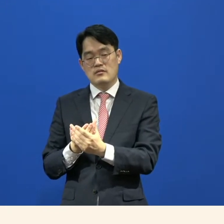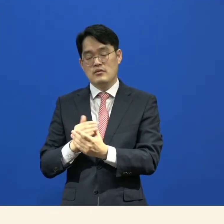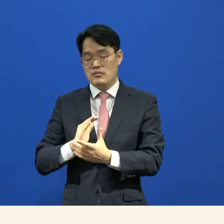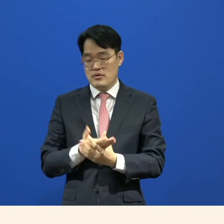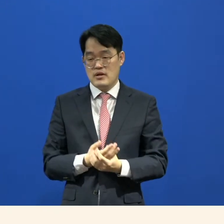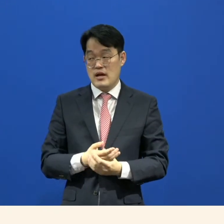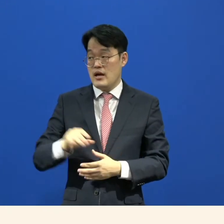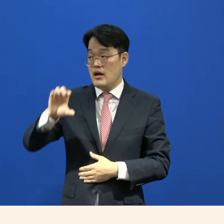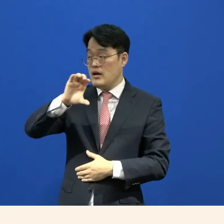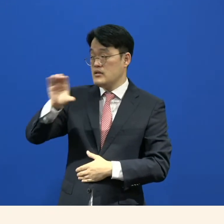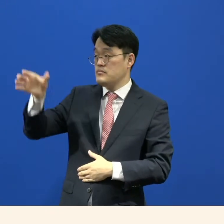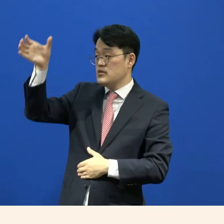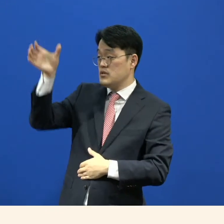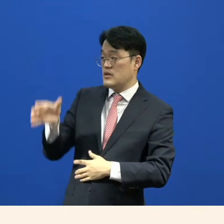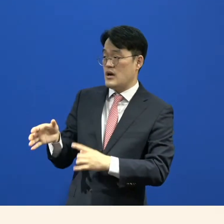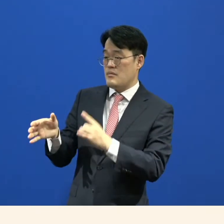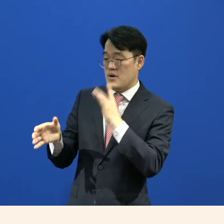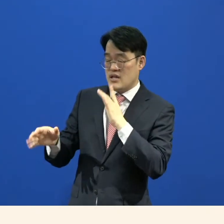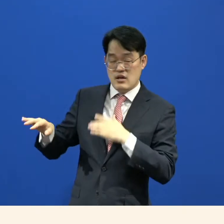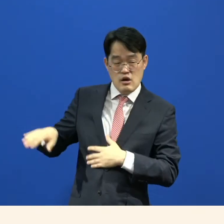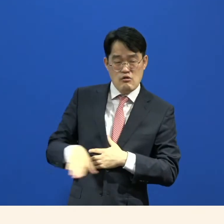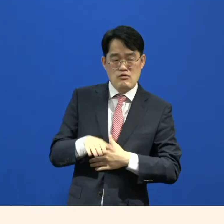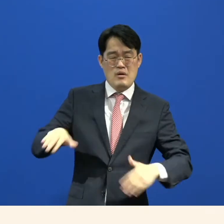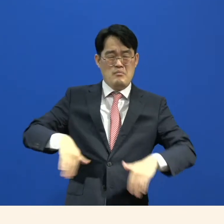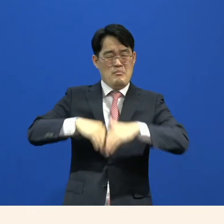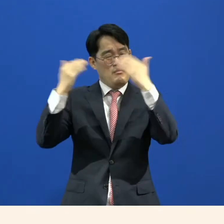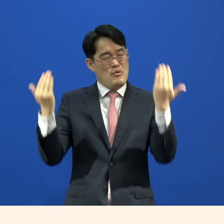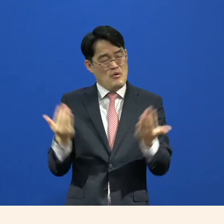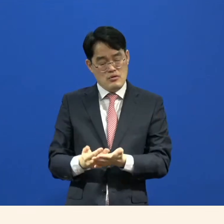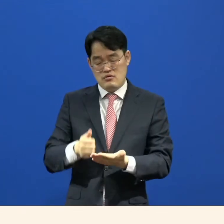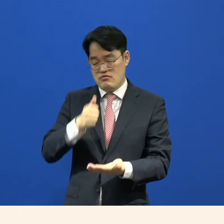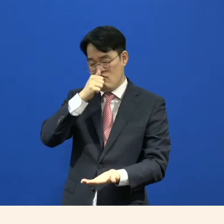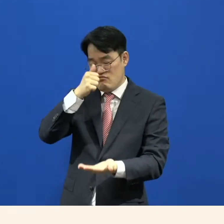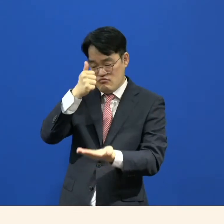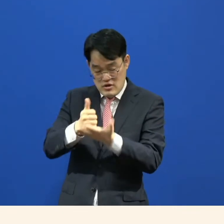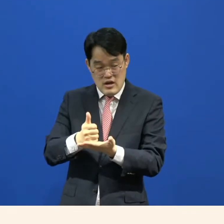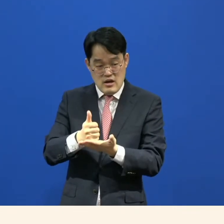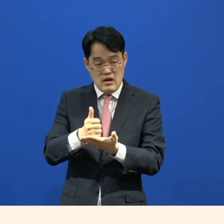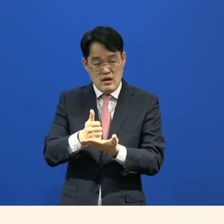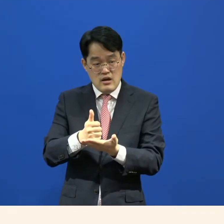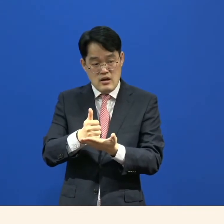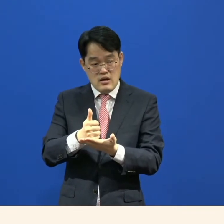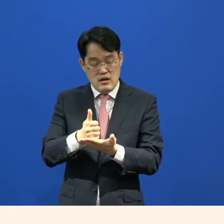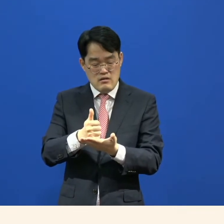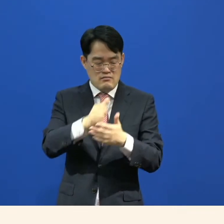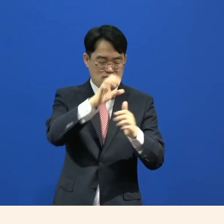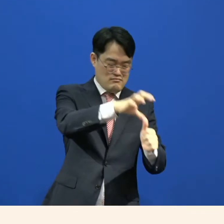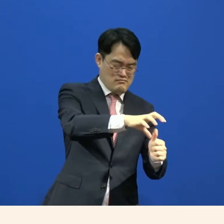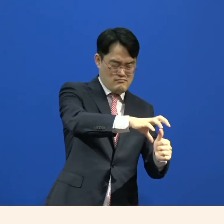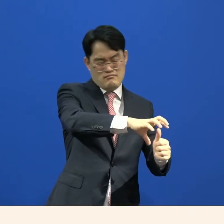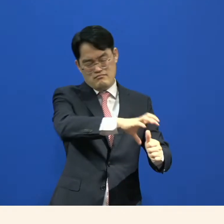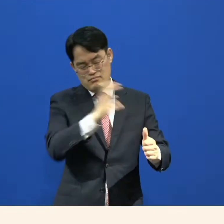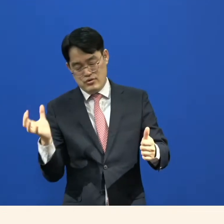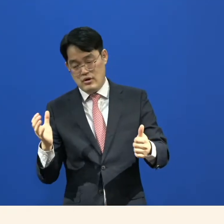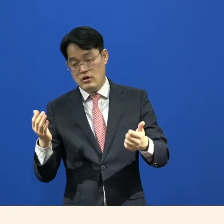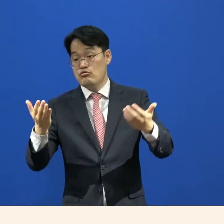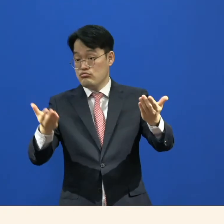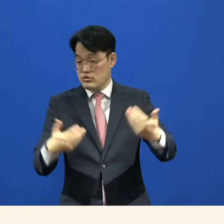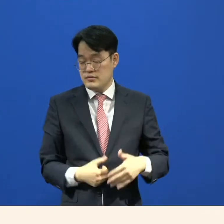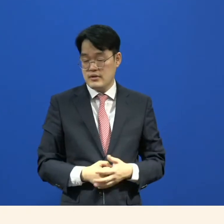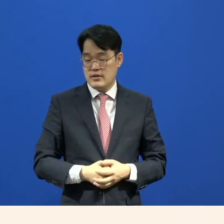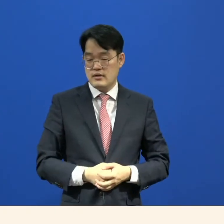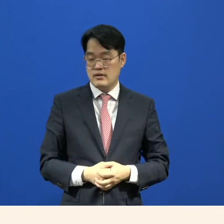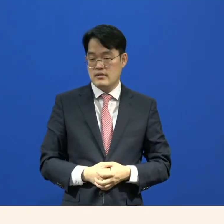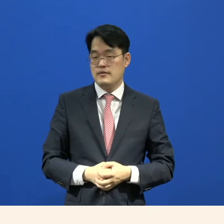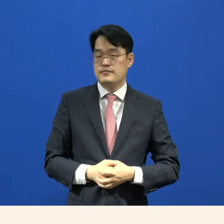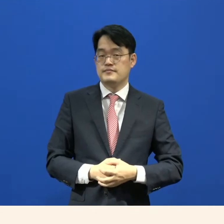십자가만이 우리의 모든 죄에 대한 심판으로부터 피할 길을 제공해 주는 것입니다. 하나님이 열어놓으신 방법이